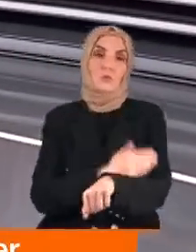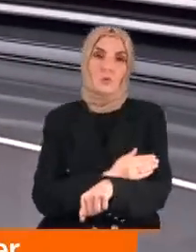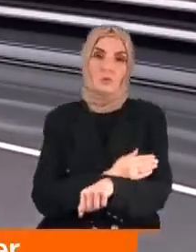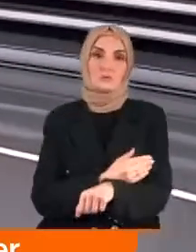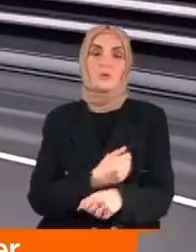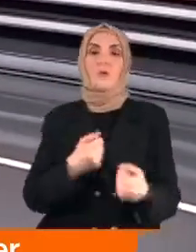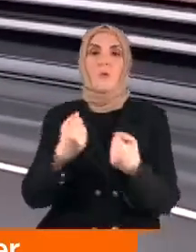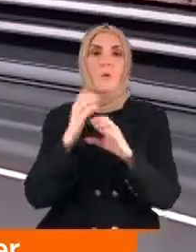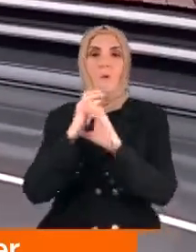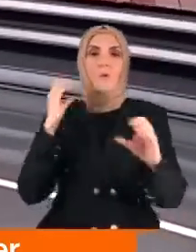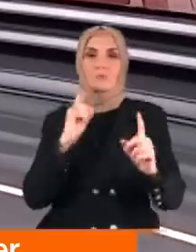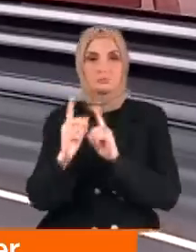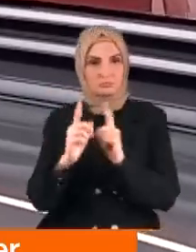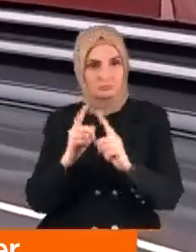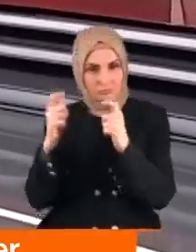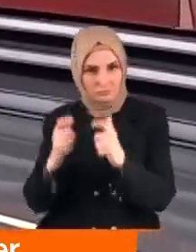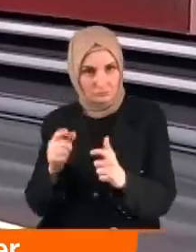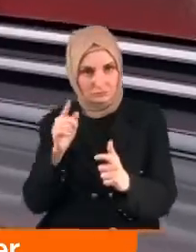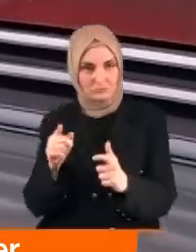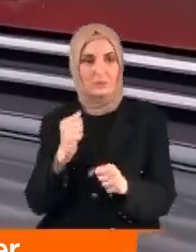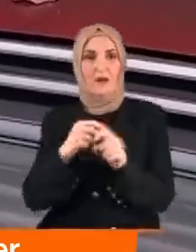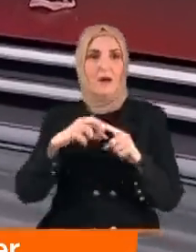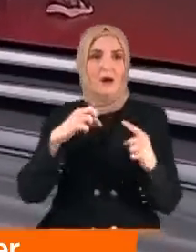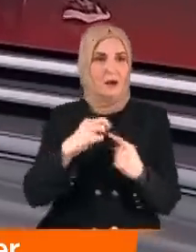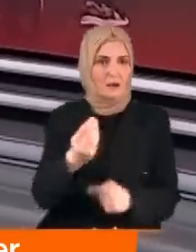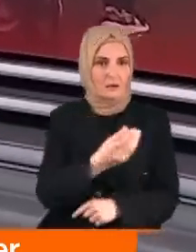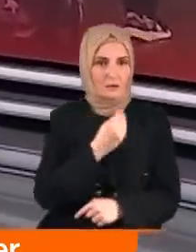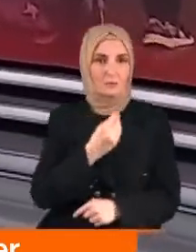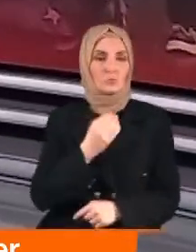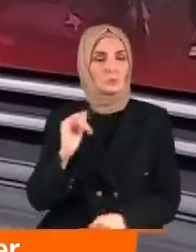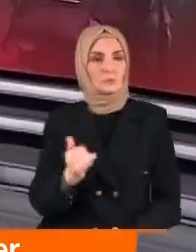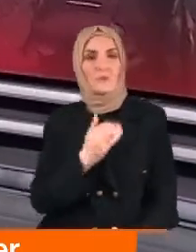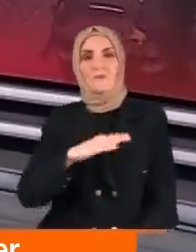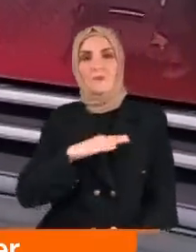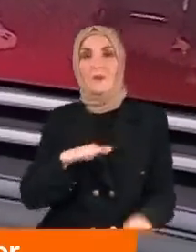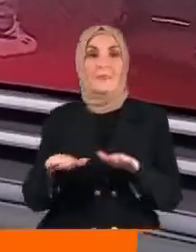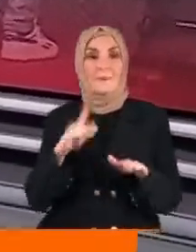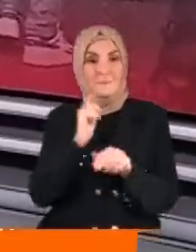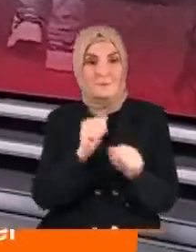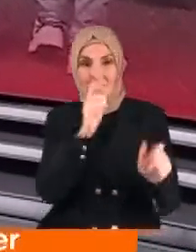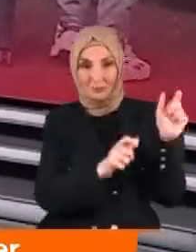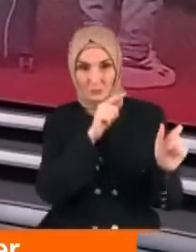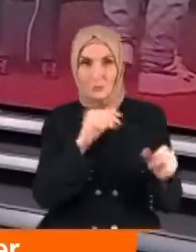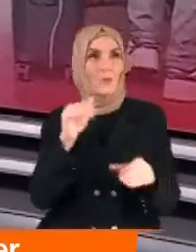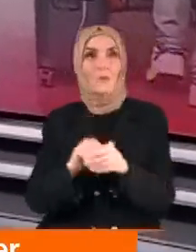yoğunluk vardı. Depremzedeler oy kullanacakları şehirlere yine ücretsiz olarak taşındı.